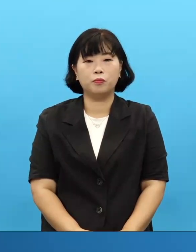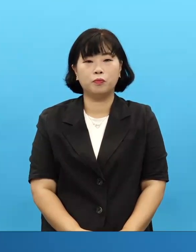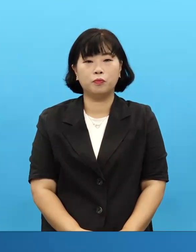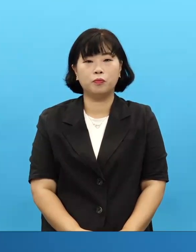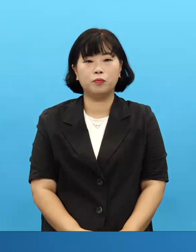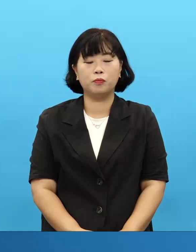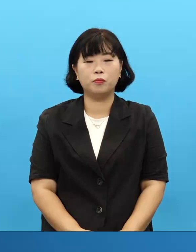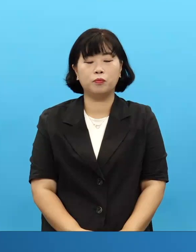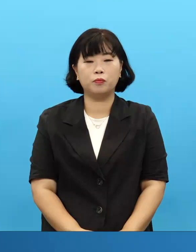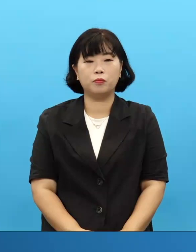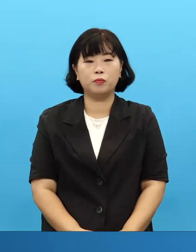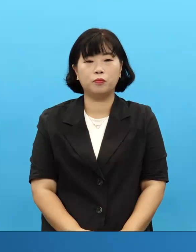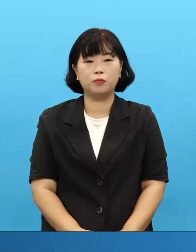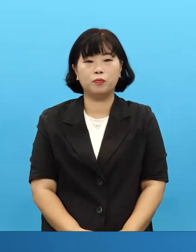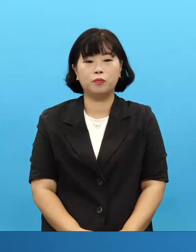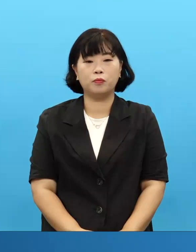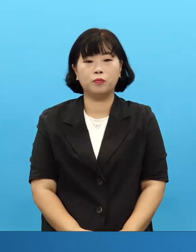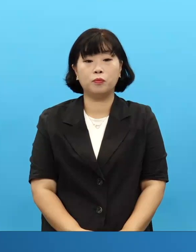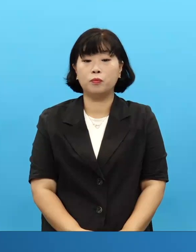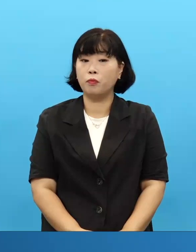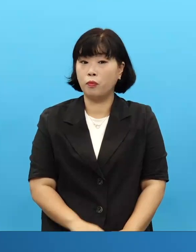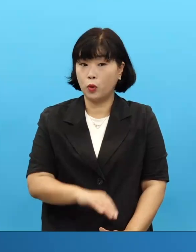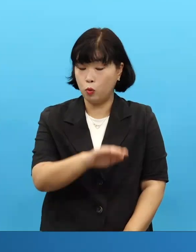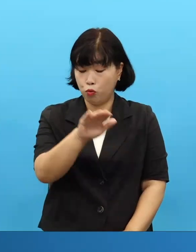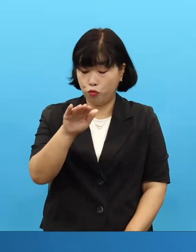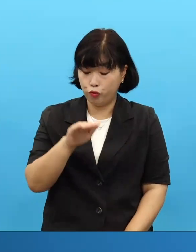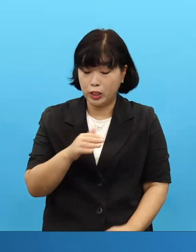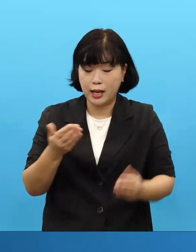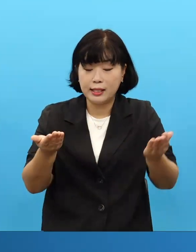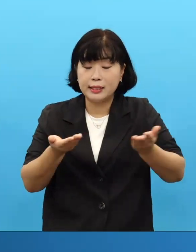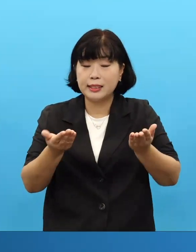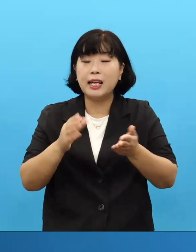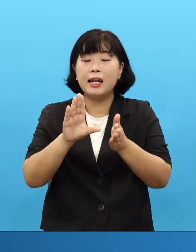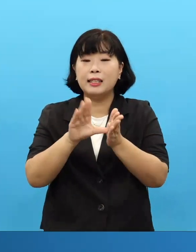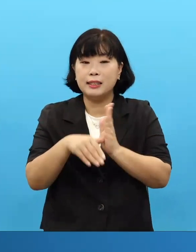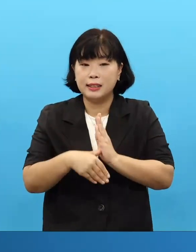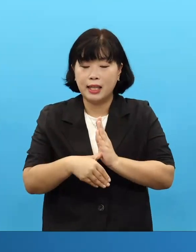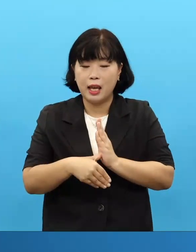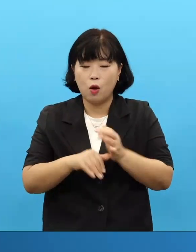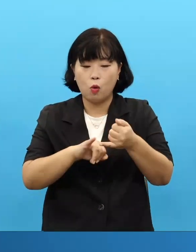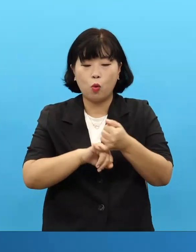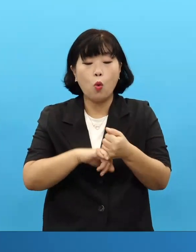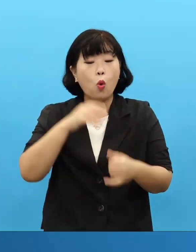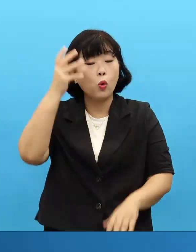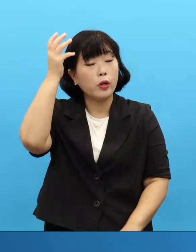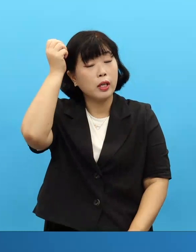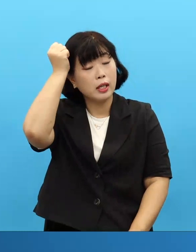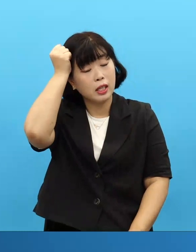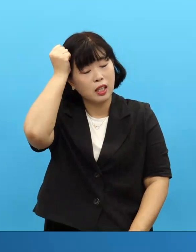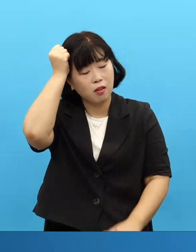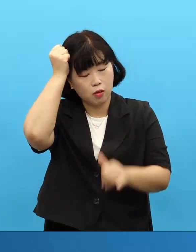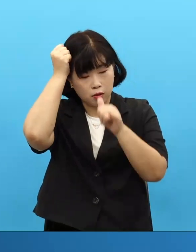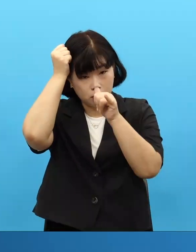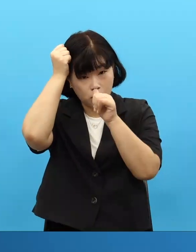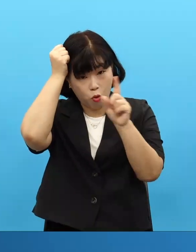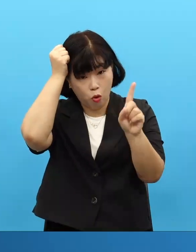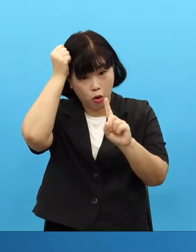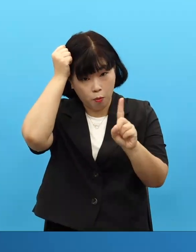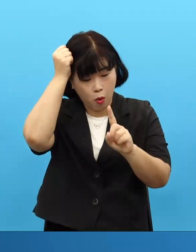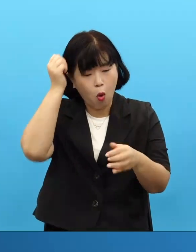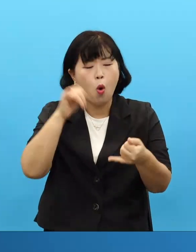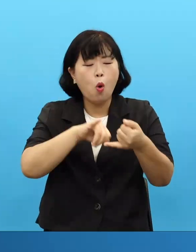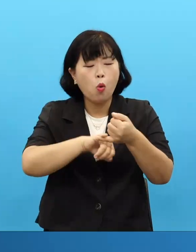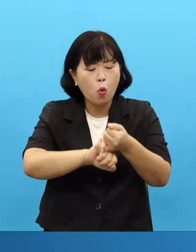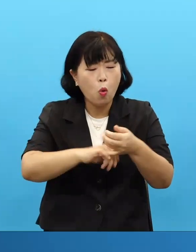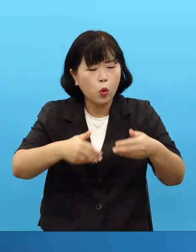항상 여러분이 기억해야 될 것은 꼭 해야 되는 것을 해야 됩니다. And of course, we must do many things,